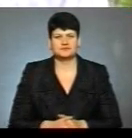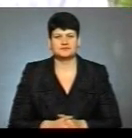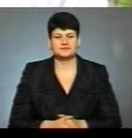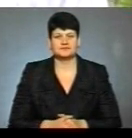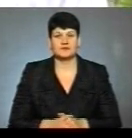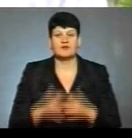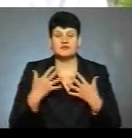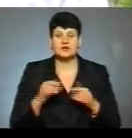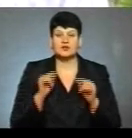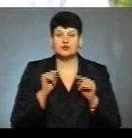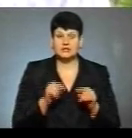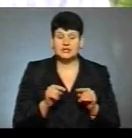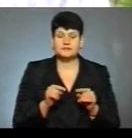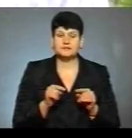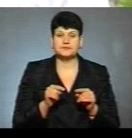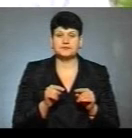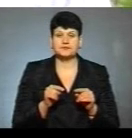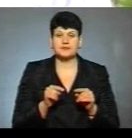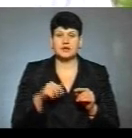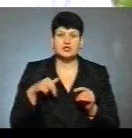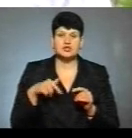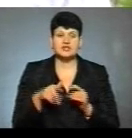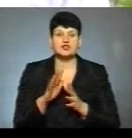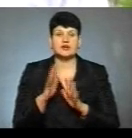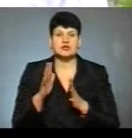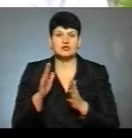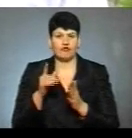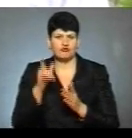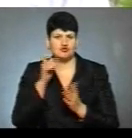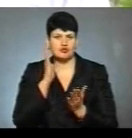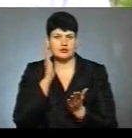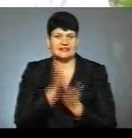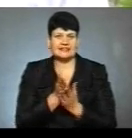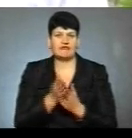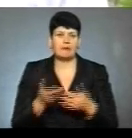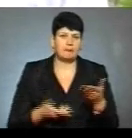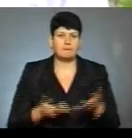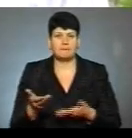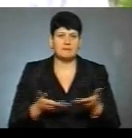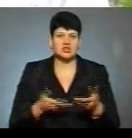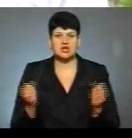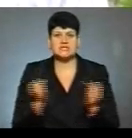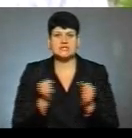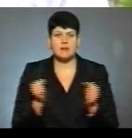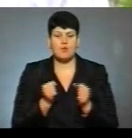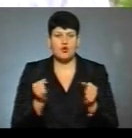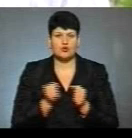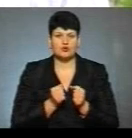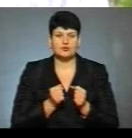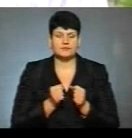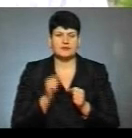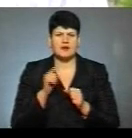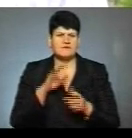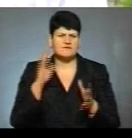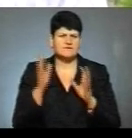Шли вже тоді через ліс, на Чортків, пішки, зимою.